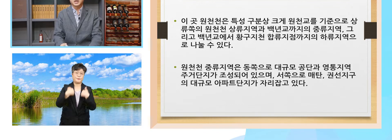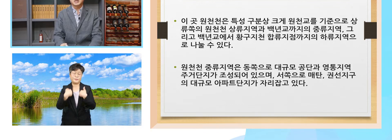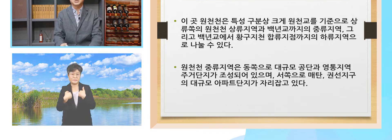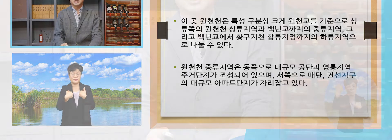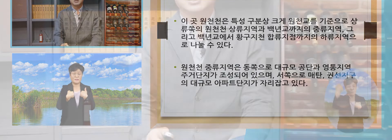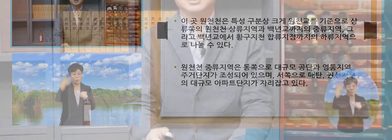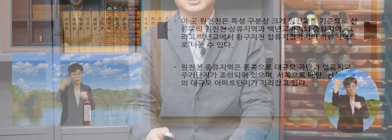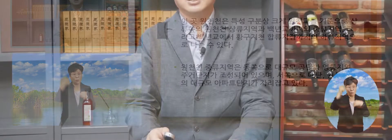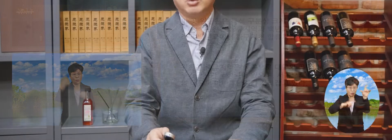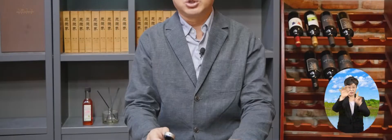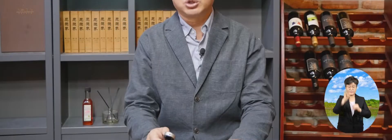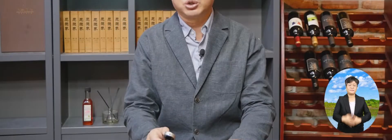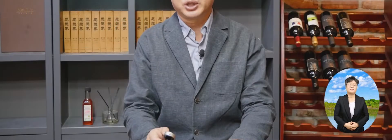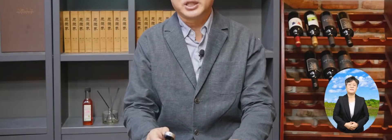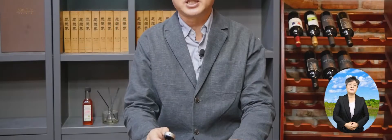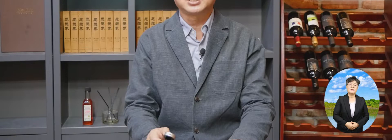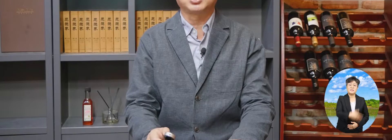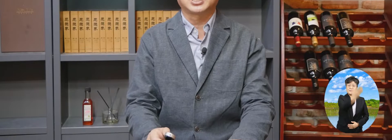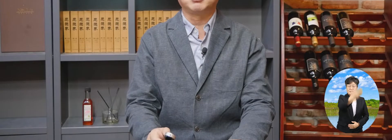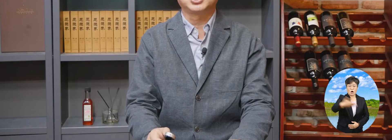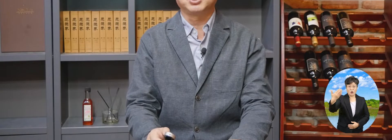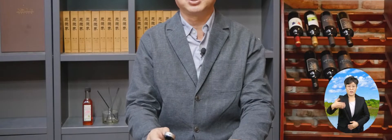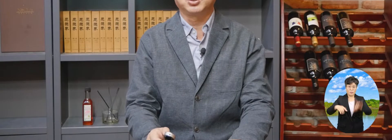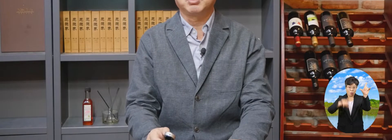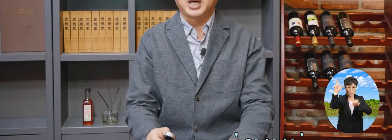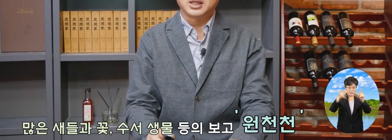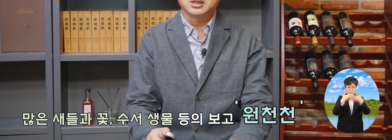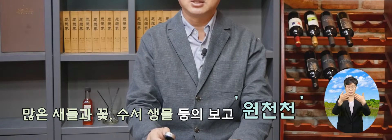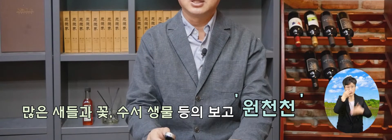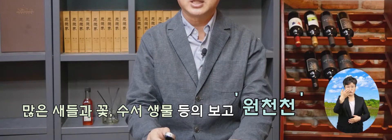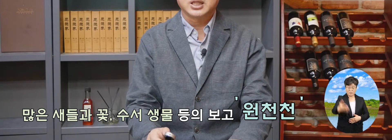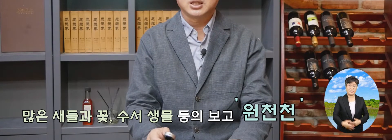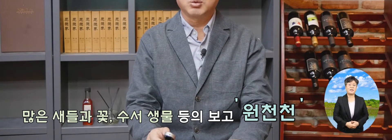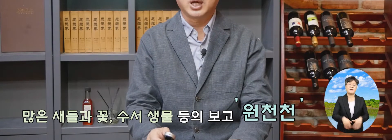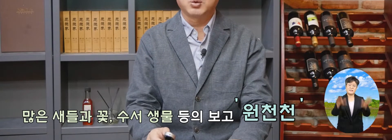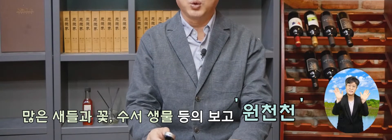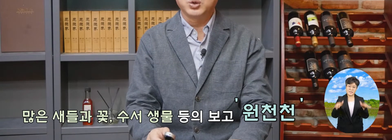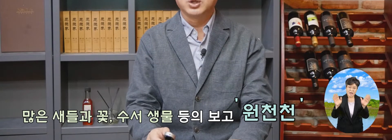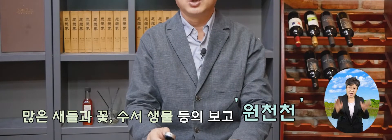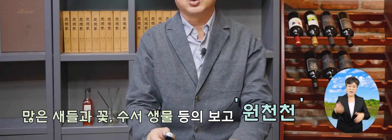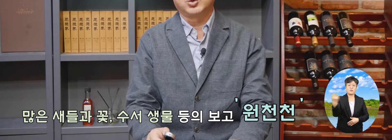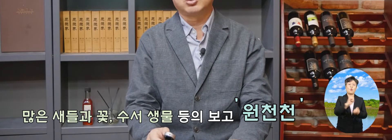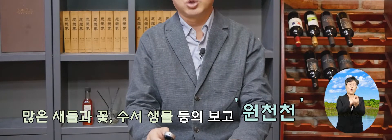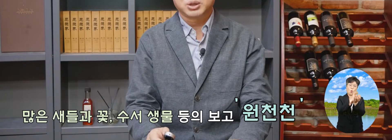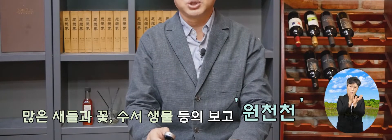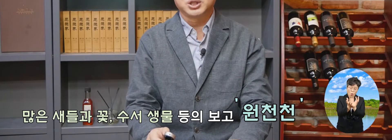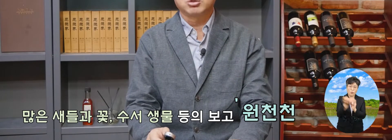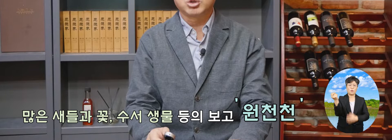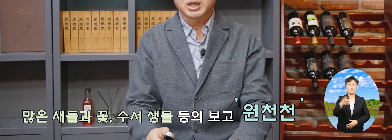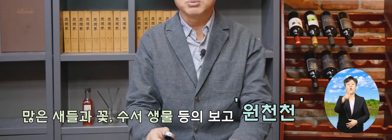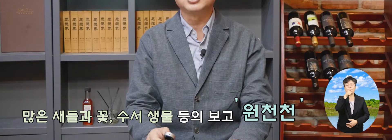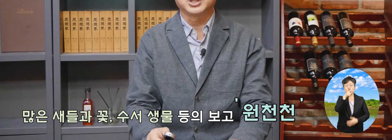있기도 하답니다. 원천천의 생태지도 잠깐 보시면은요, 많은 새들과 꽃, 또